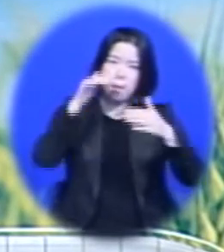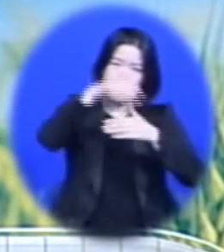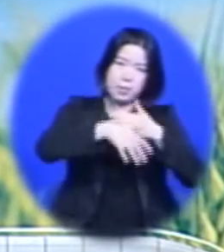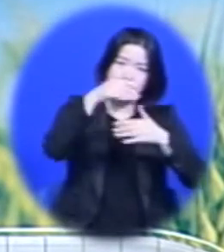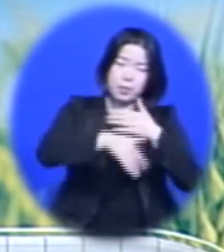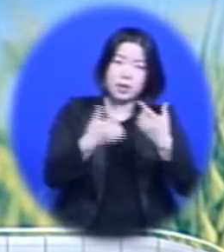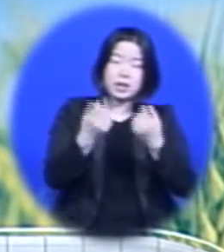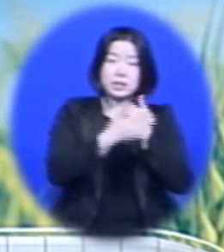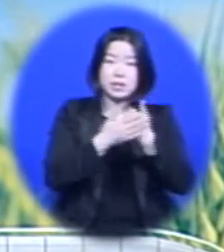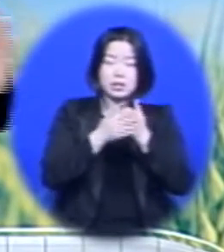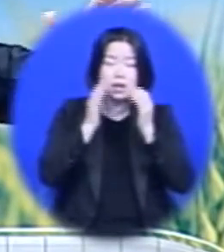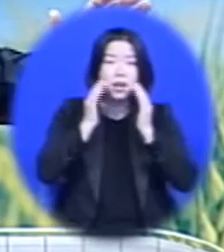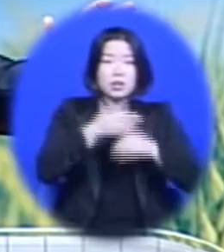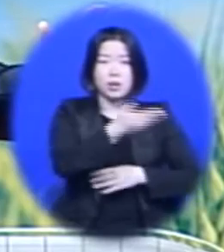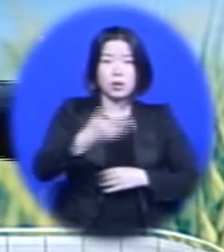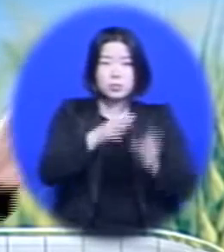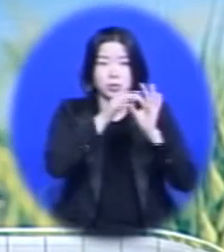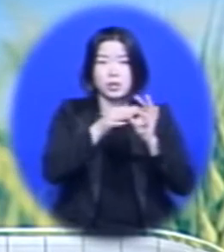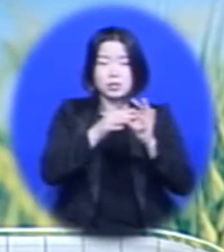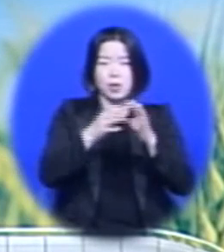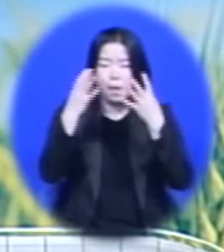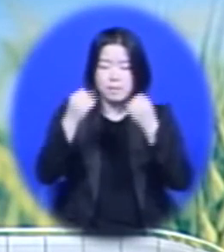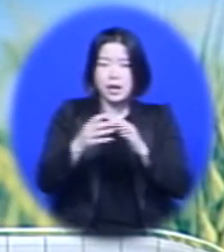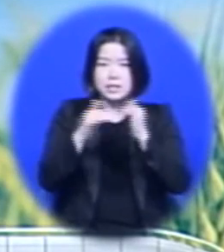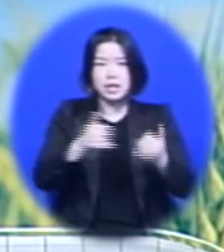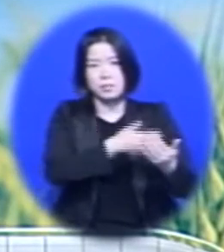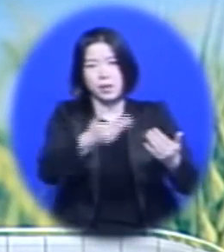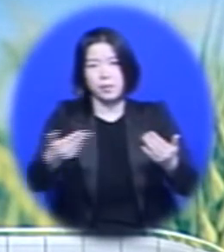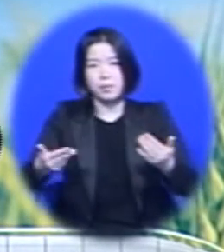여러분을 통하여 수많은 사람들에게 흘러가게 되는 것입니다.